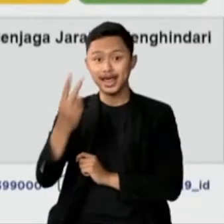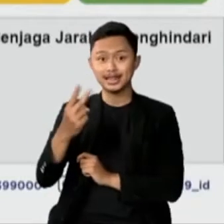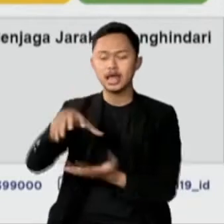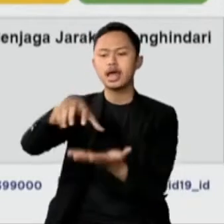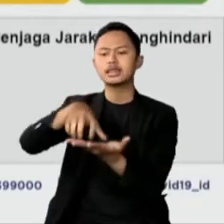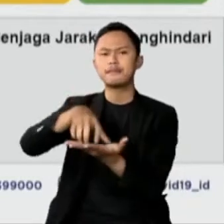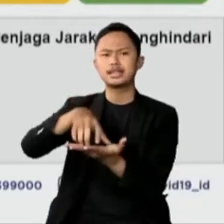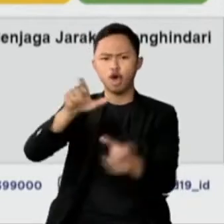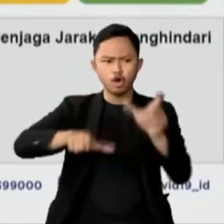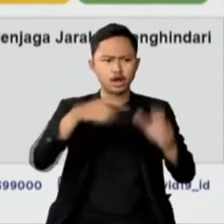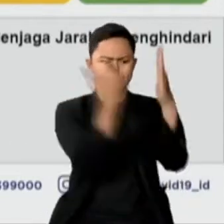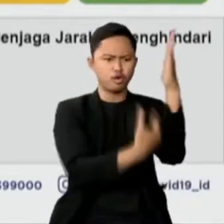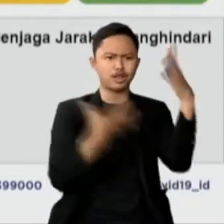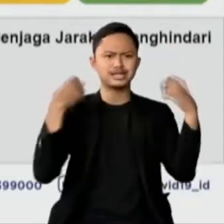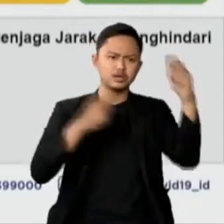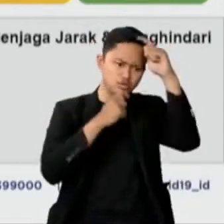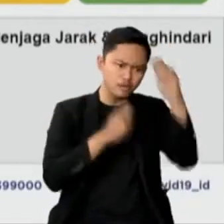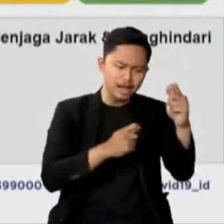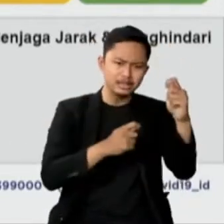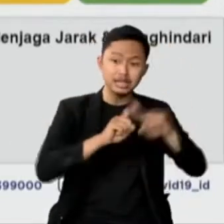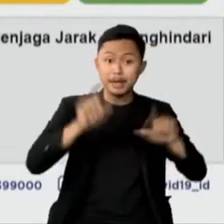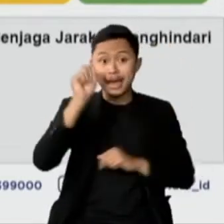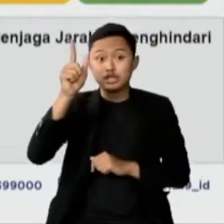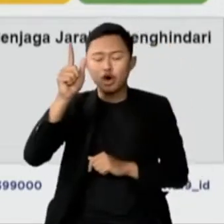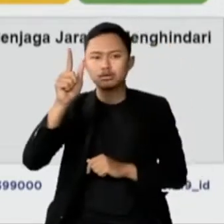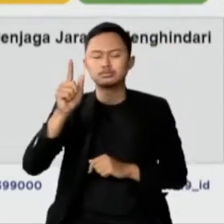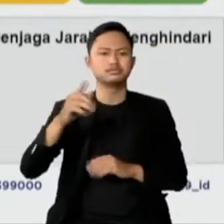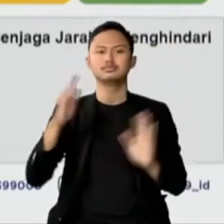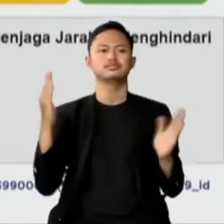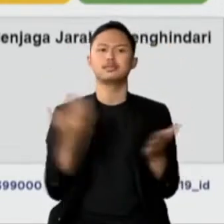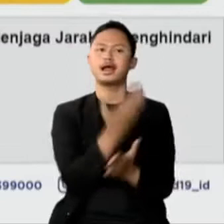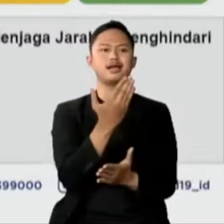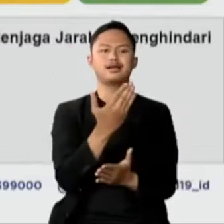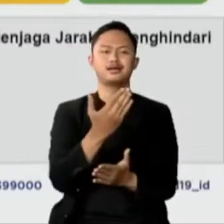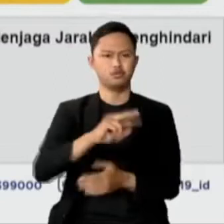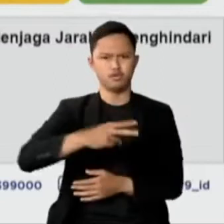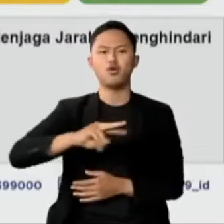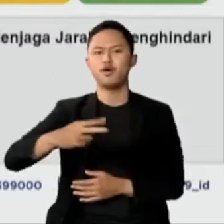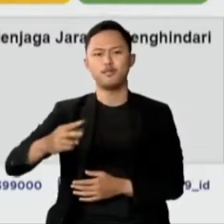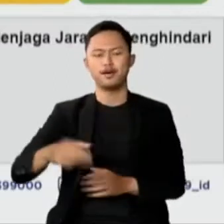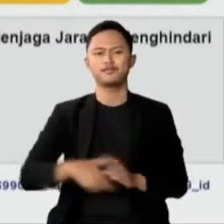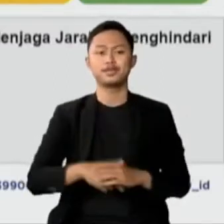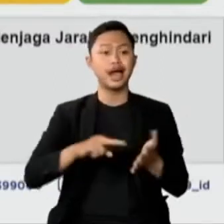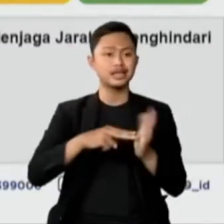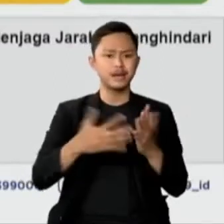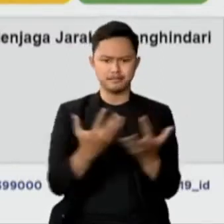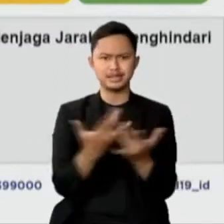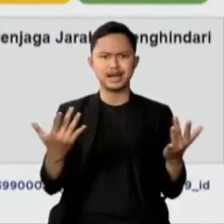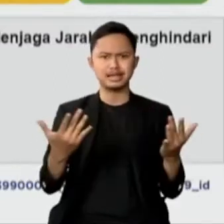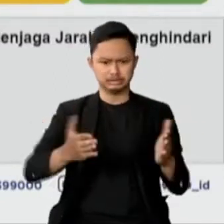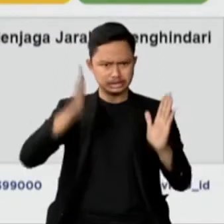di kepatuhan itu juga berubah dari waktu ke waktu maka dari itu kita harus pastikan bahwa kedisiplinan masyarakat